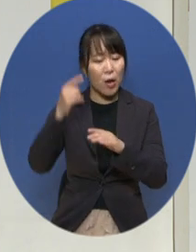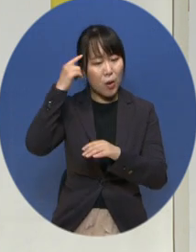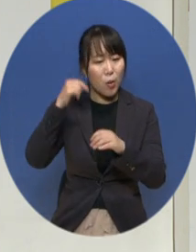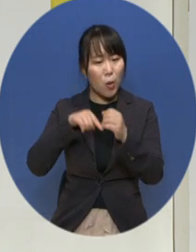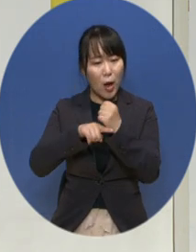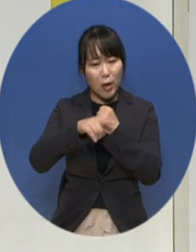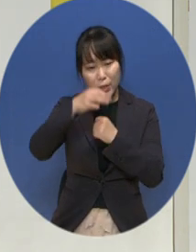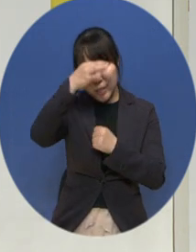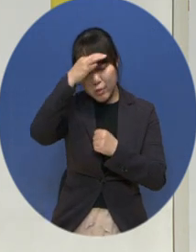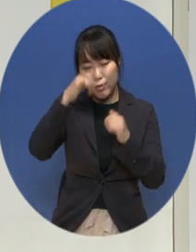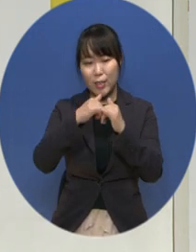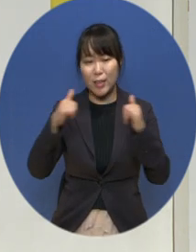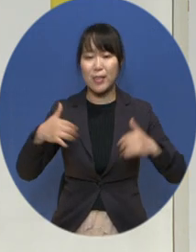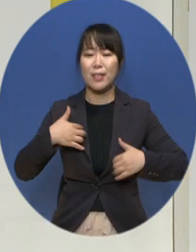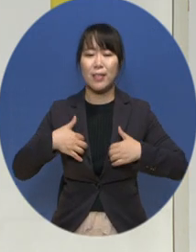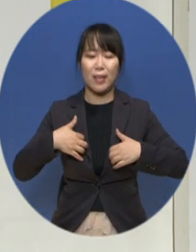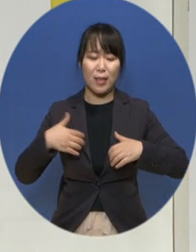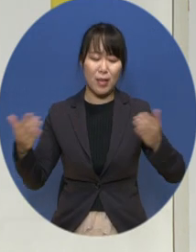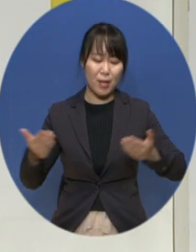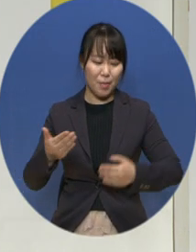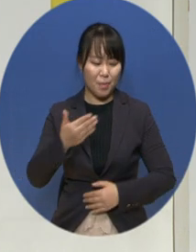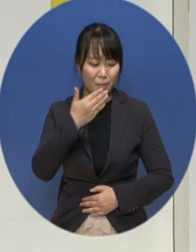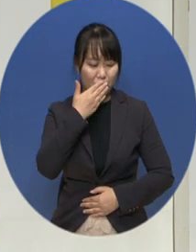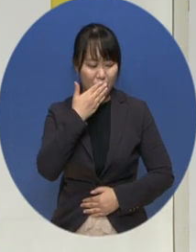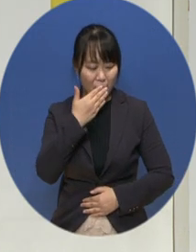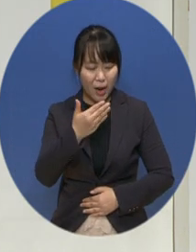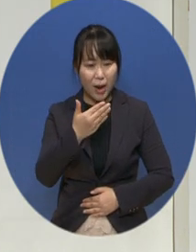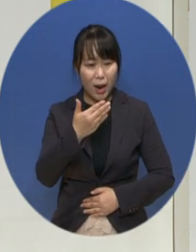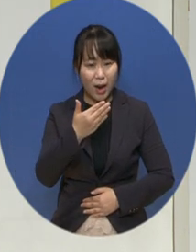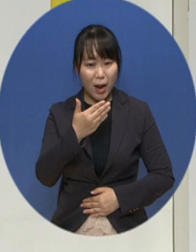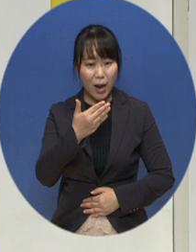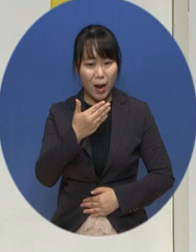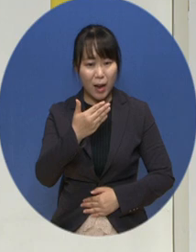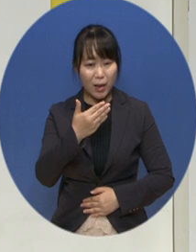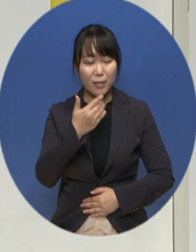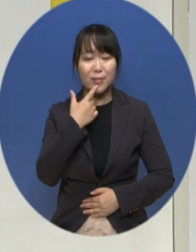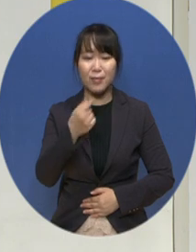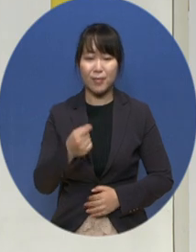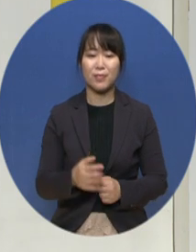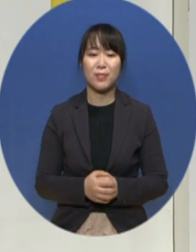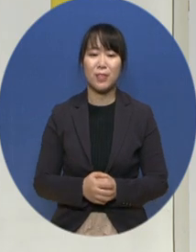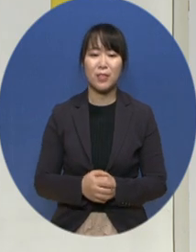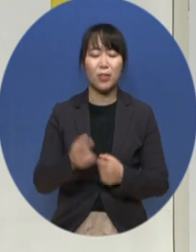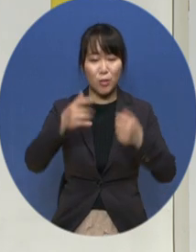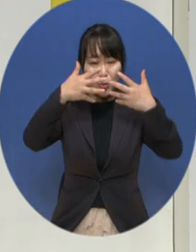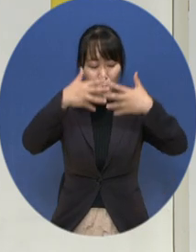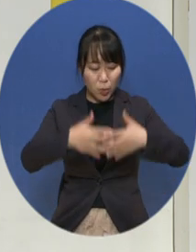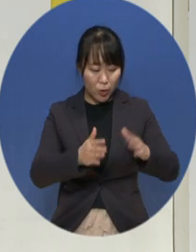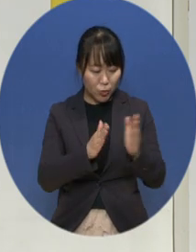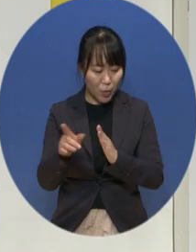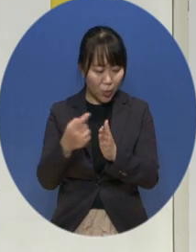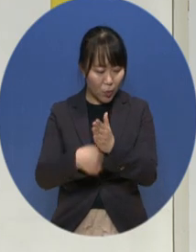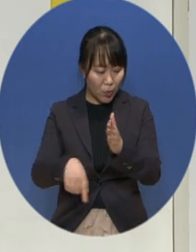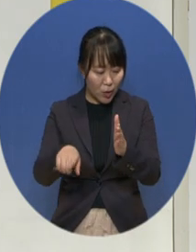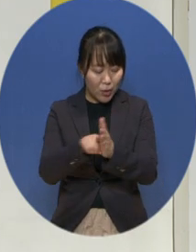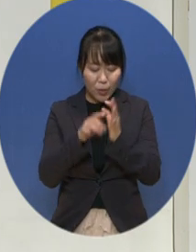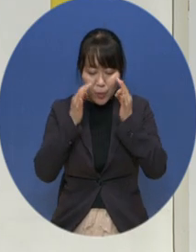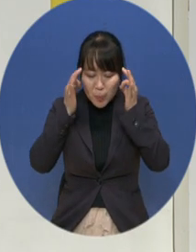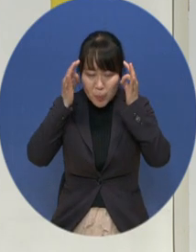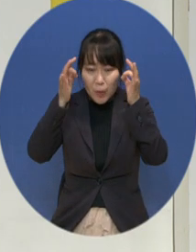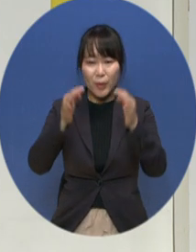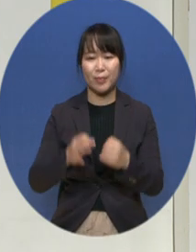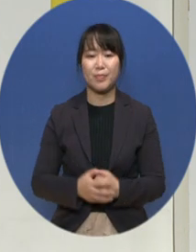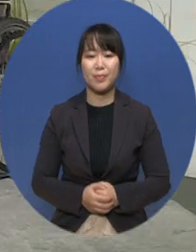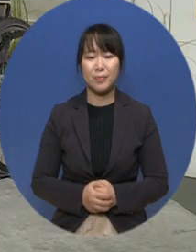님들이 신명나게 이런 수 있다 내조 1 이렇게 그런 조건을 만들 위해서 노력하겟습니다